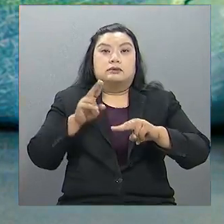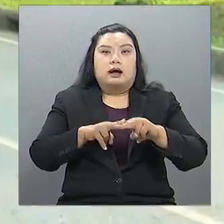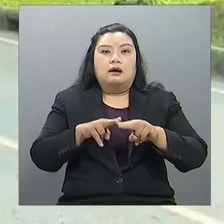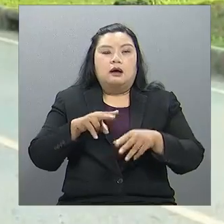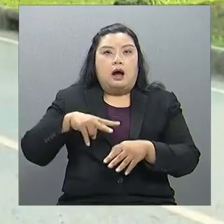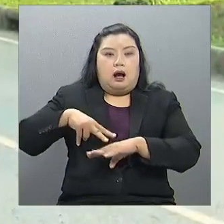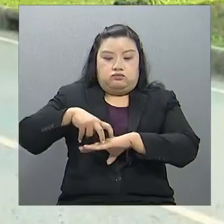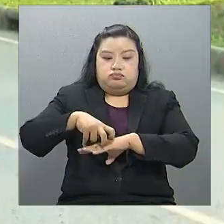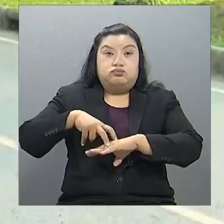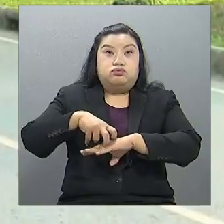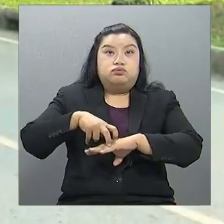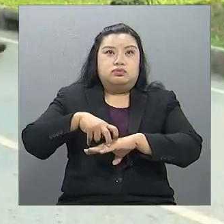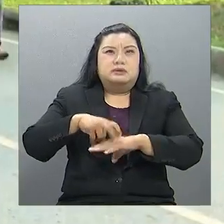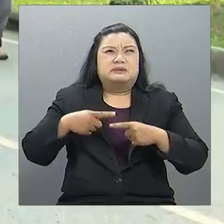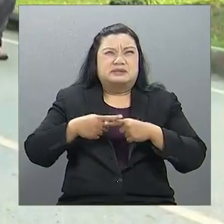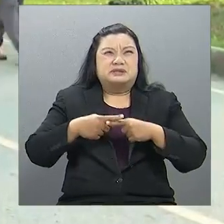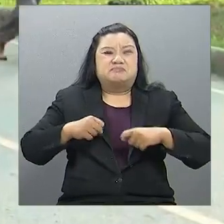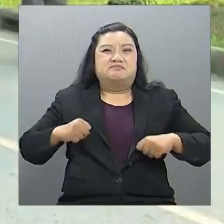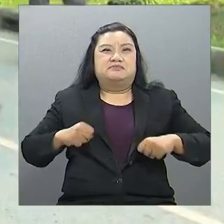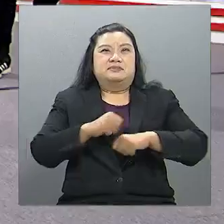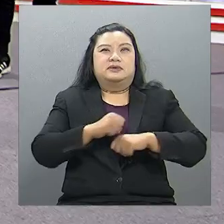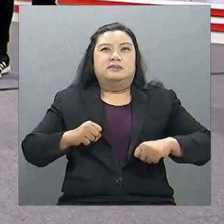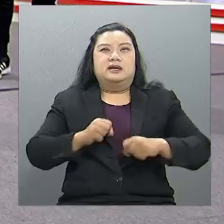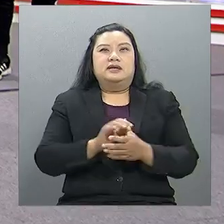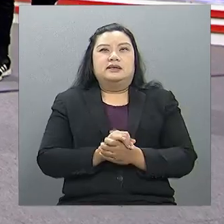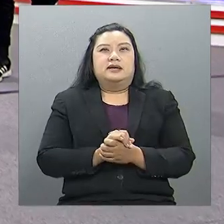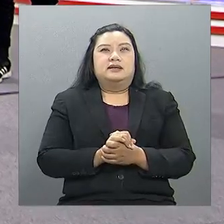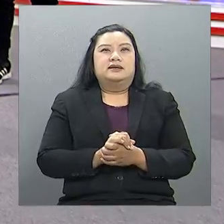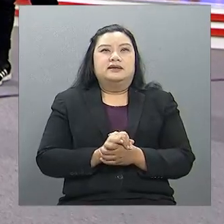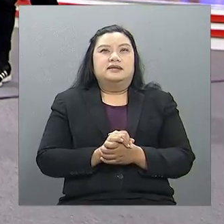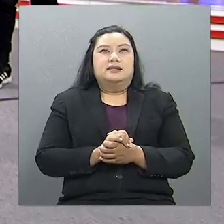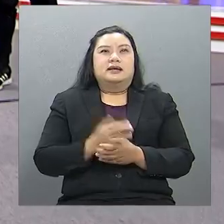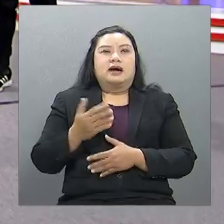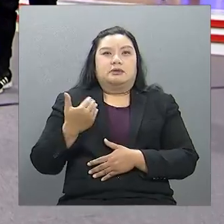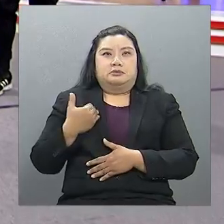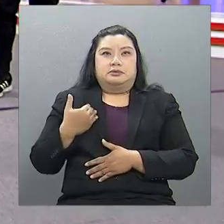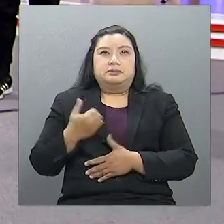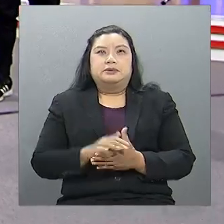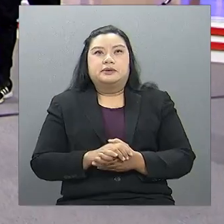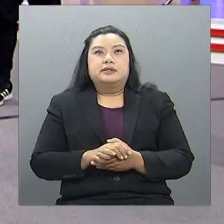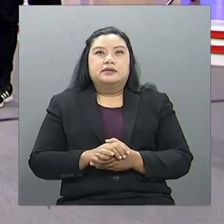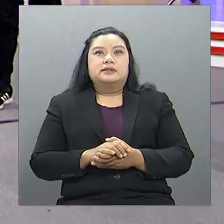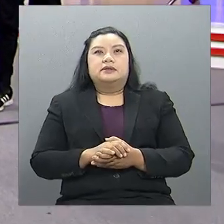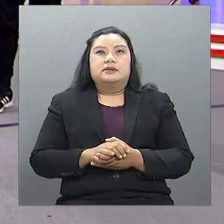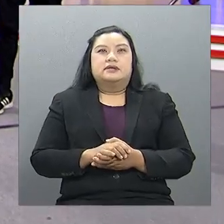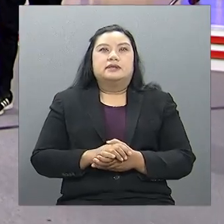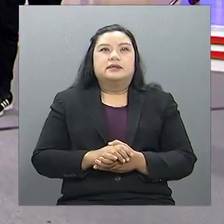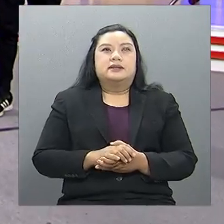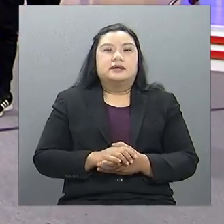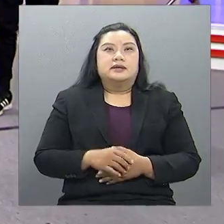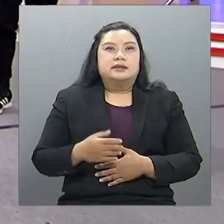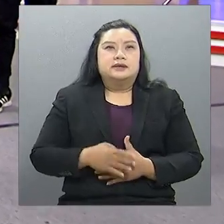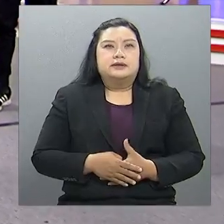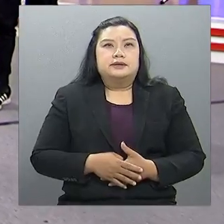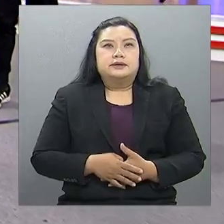ง lightning่างเรานั่นจัplay 2 โอ among ทมักตงหลงแต่ก็ทนได้เนอะทน้ สบายมาแตจะเปงอาการที่ออกมา